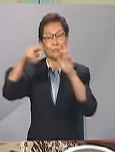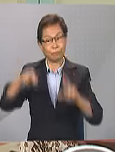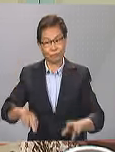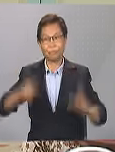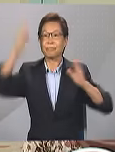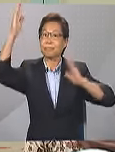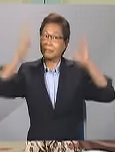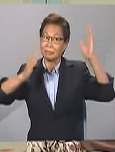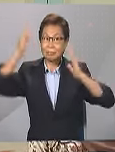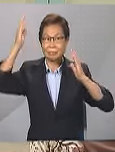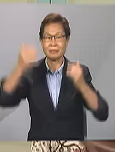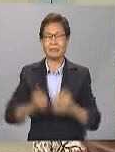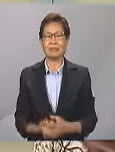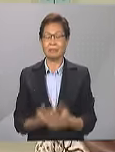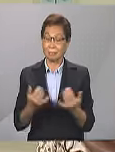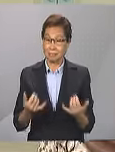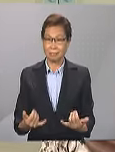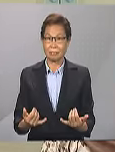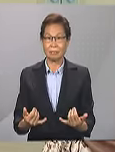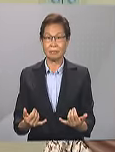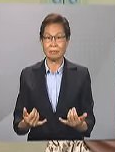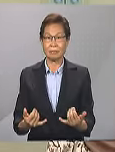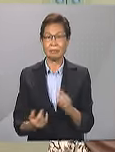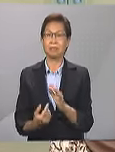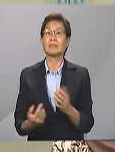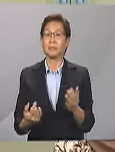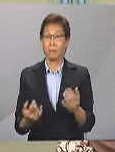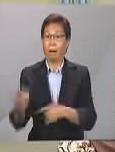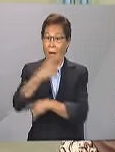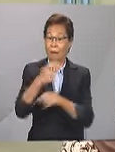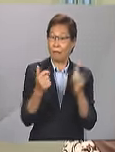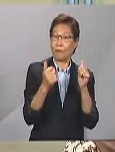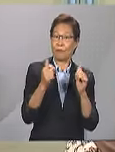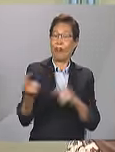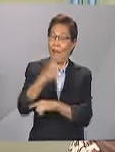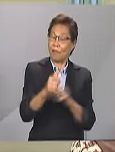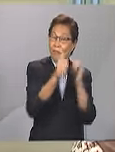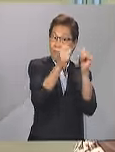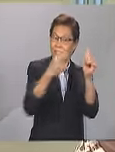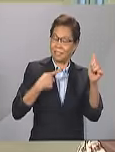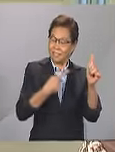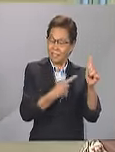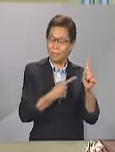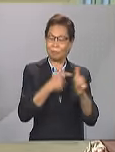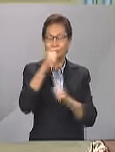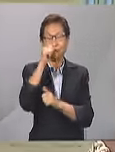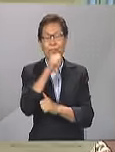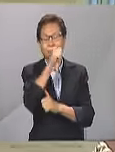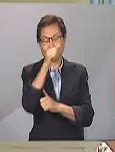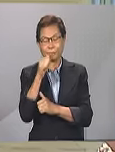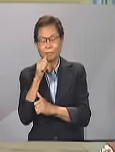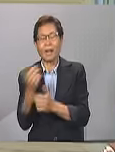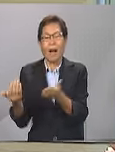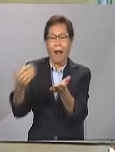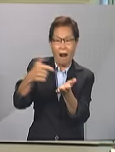Indonesia hari ini merupakan hari pertama kita semua berfose jadi Sekali lagi saya